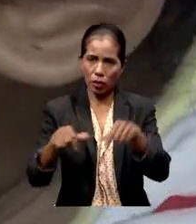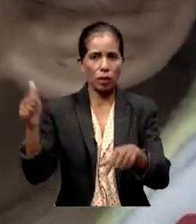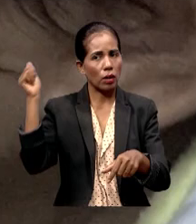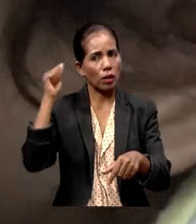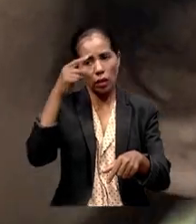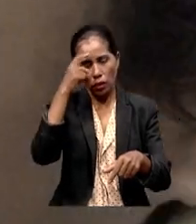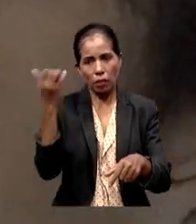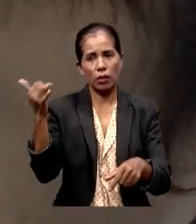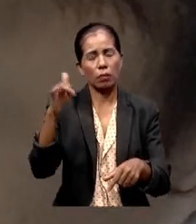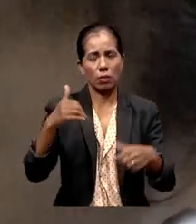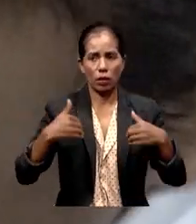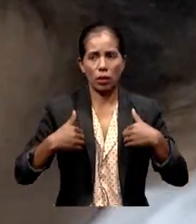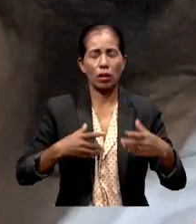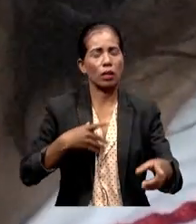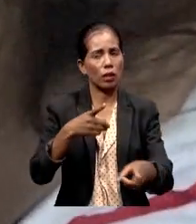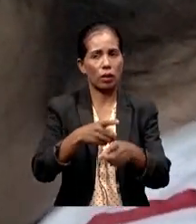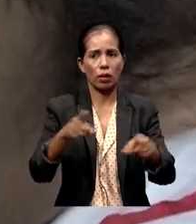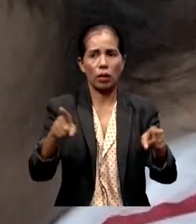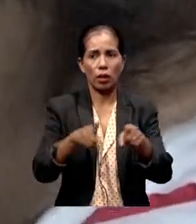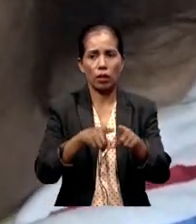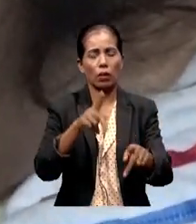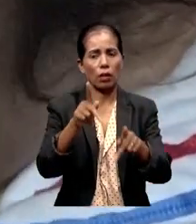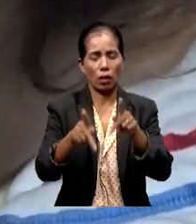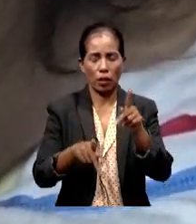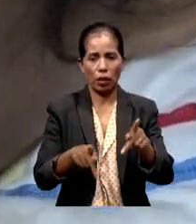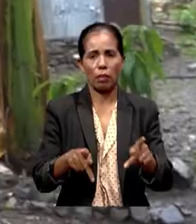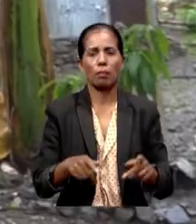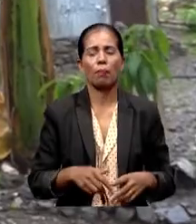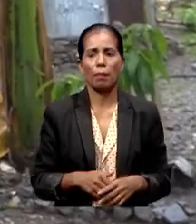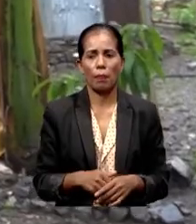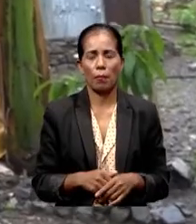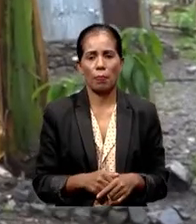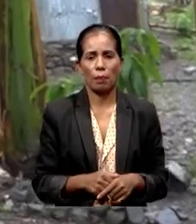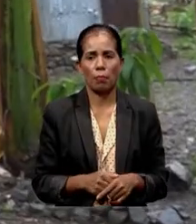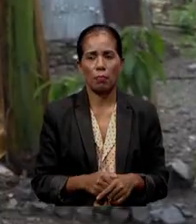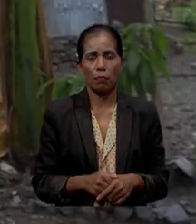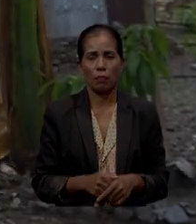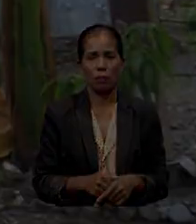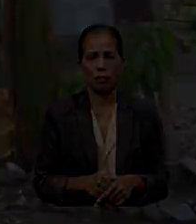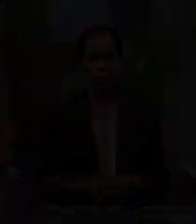tamba sira mos iha direito hanesan ho ema kondisang normal Luciano Amral, Tomás Suárez, GMN.